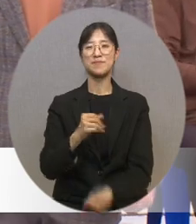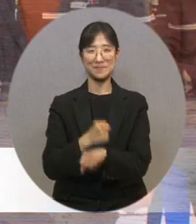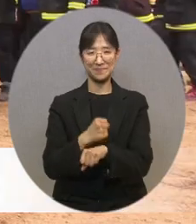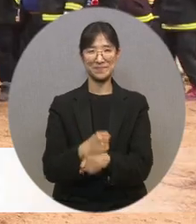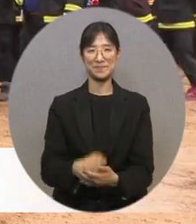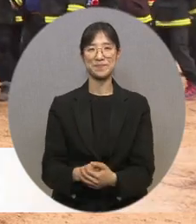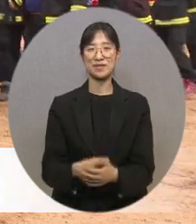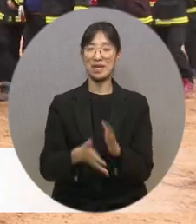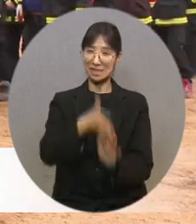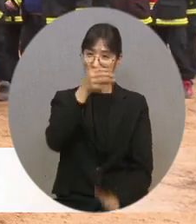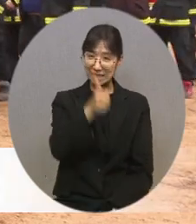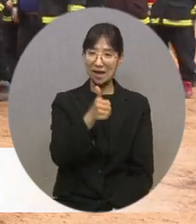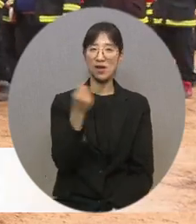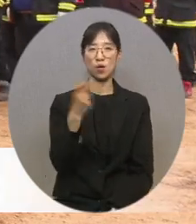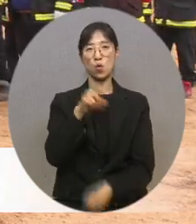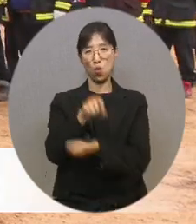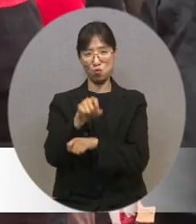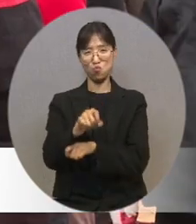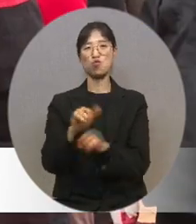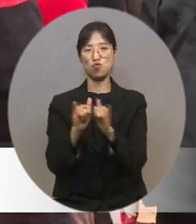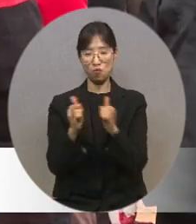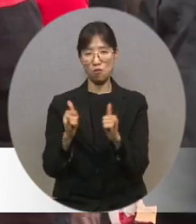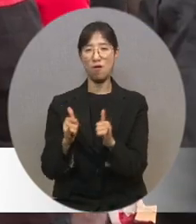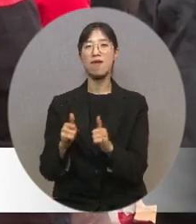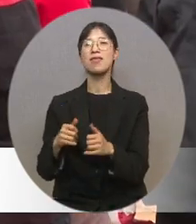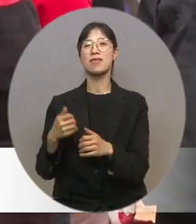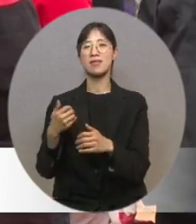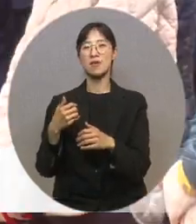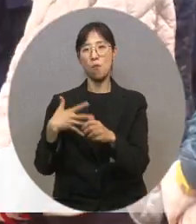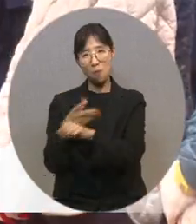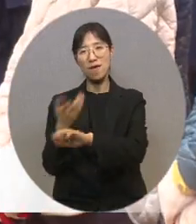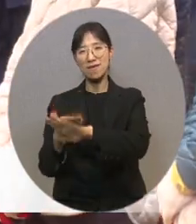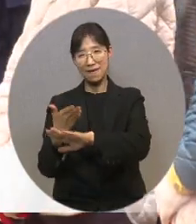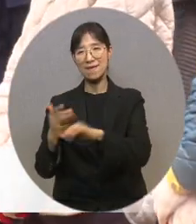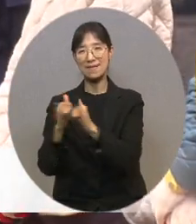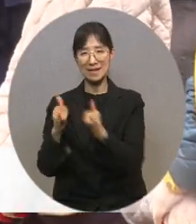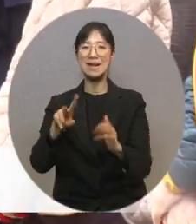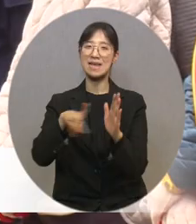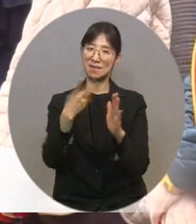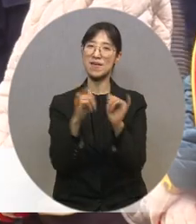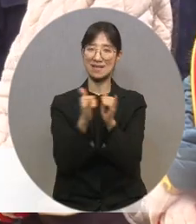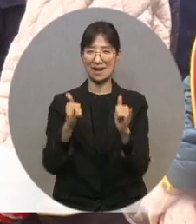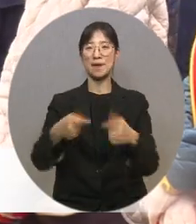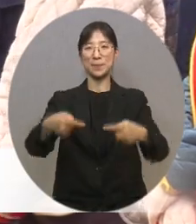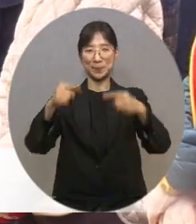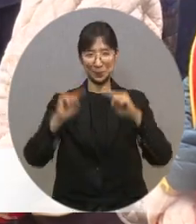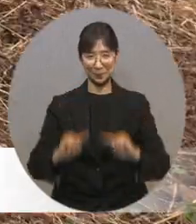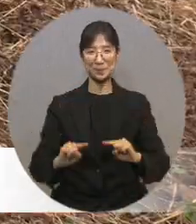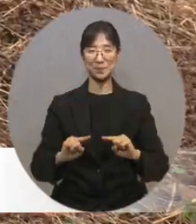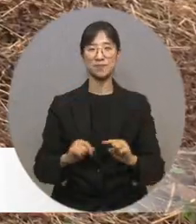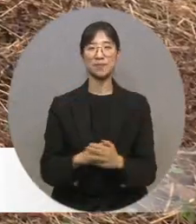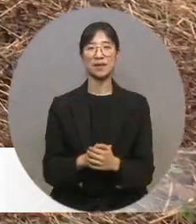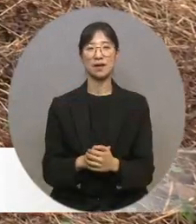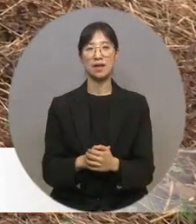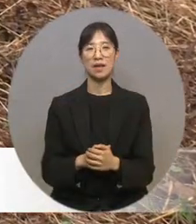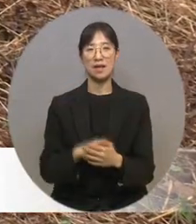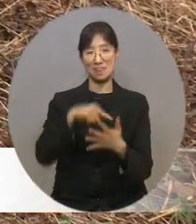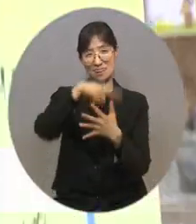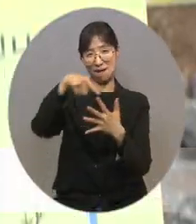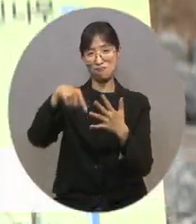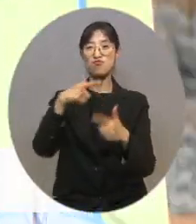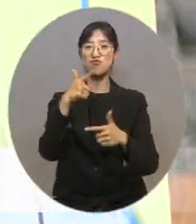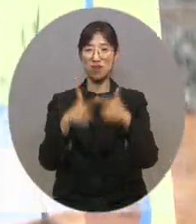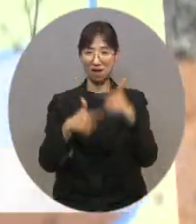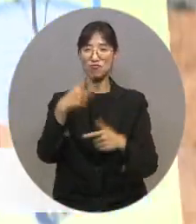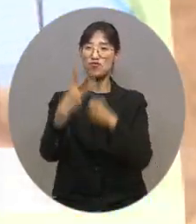정읍시장을 비롯한 공무원, 시민단체 등 200여 명이 참여해 대장산 자연휴양림 내 임야 1헥타르에 식목인 단풍나무